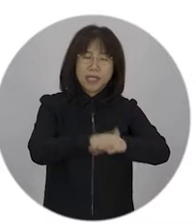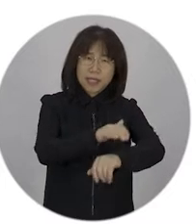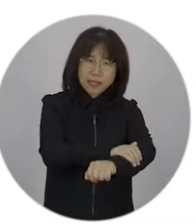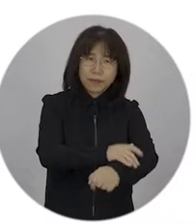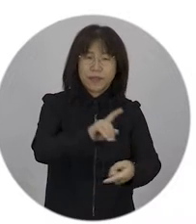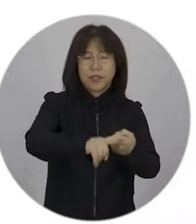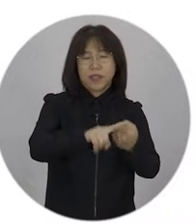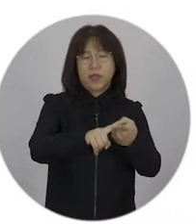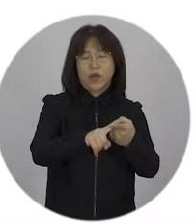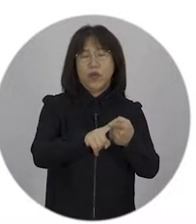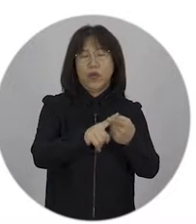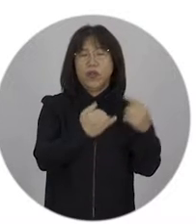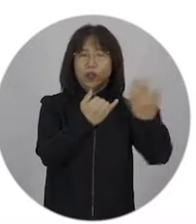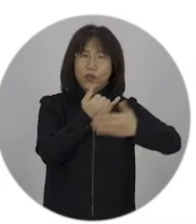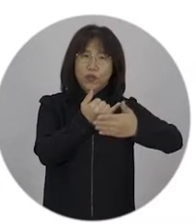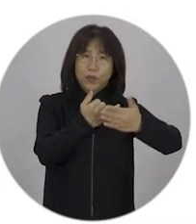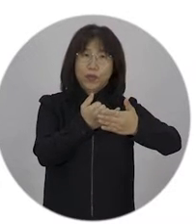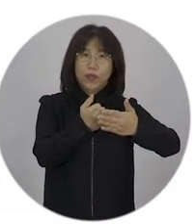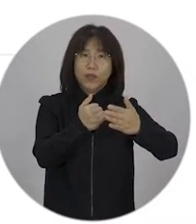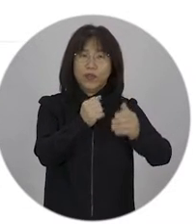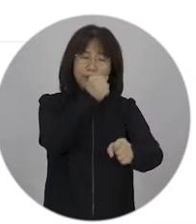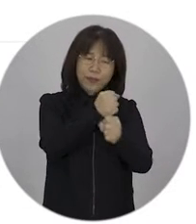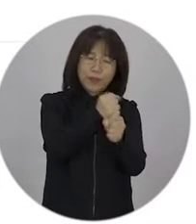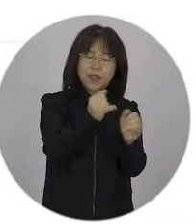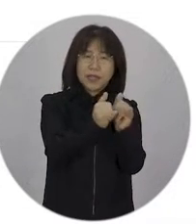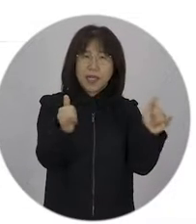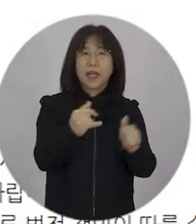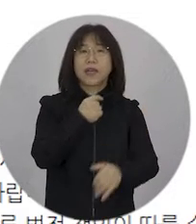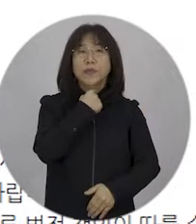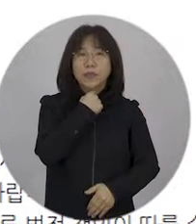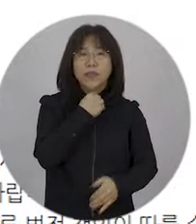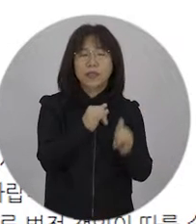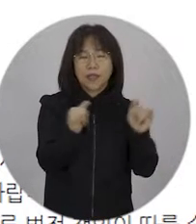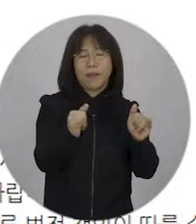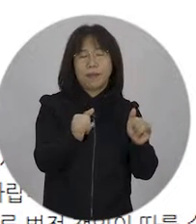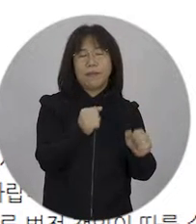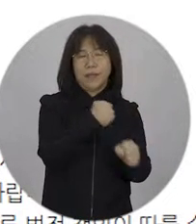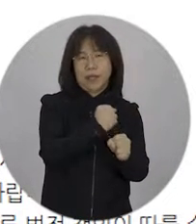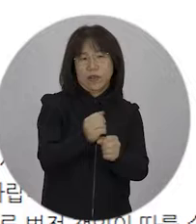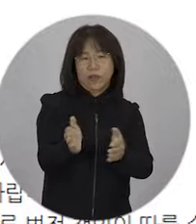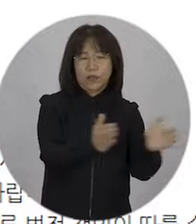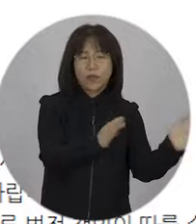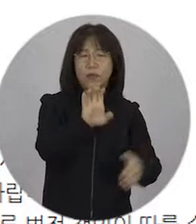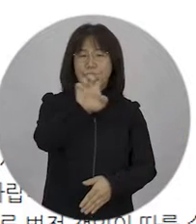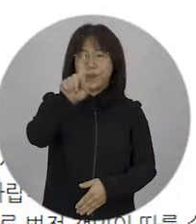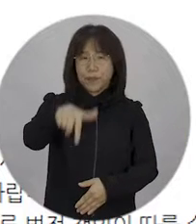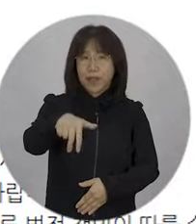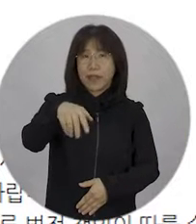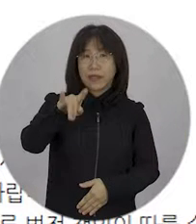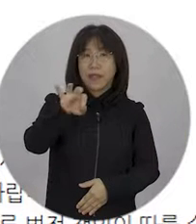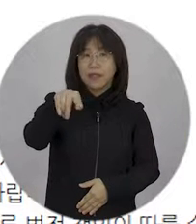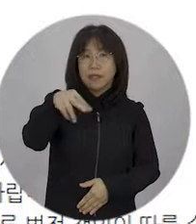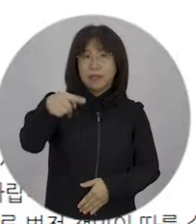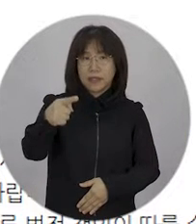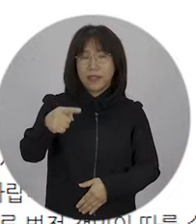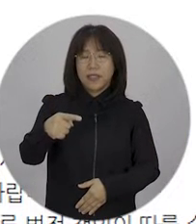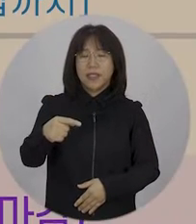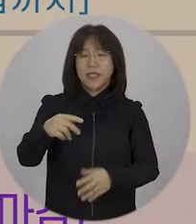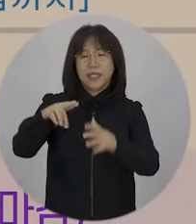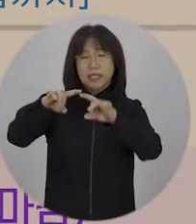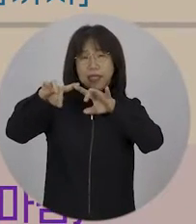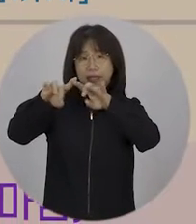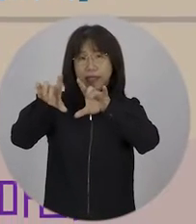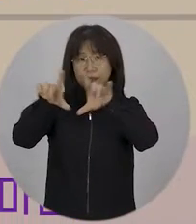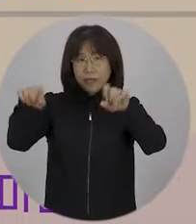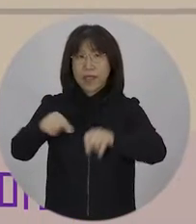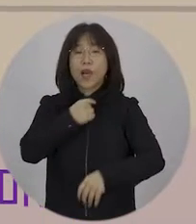등 1인 미디어 크리에이터가 되기 위해 기본적으로 알아야 할 내용들로 구성됐습니다. 또 팟캐스트를 꿈꾸는 구민들을